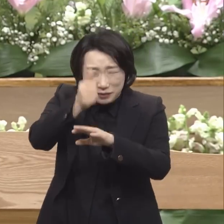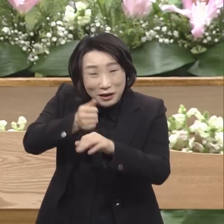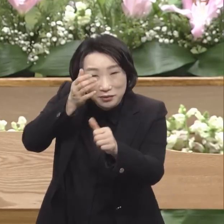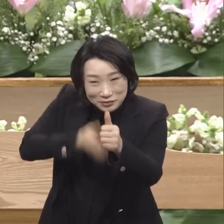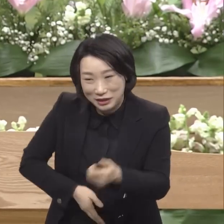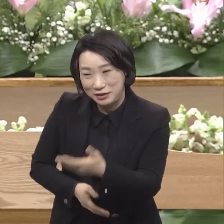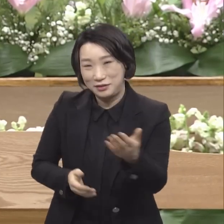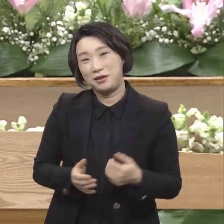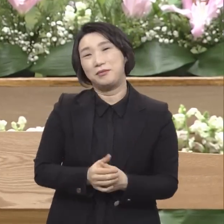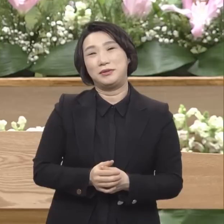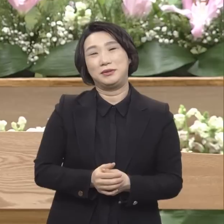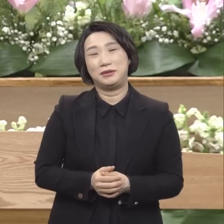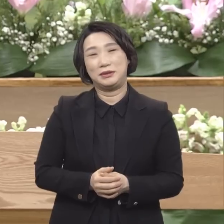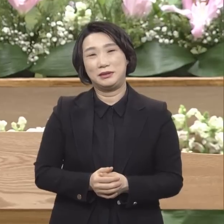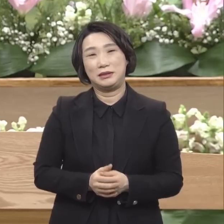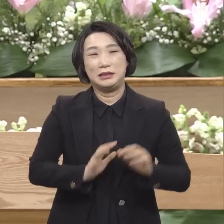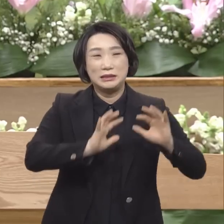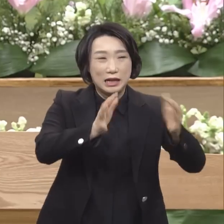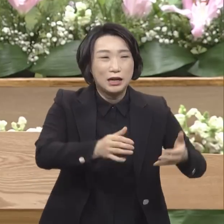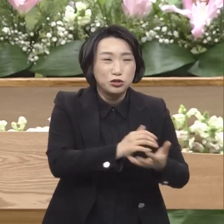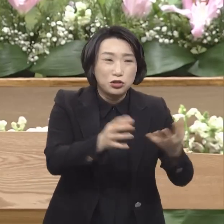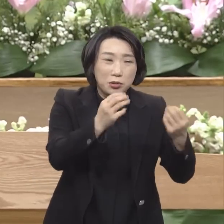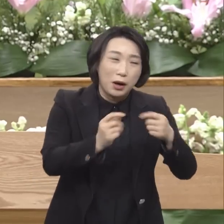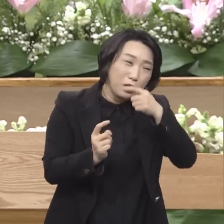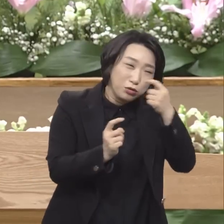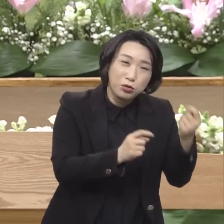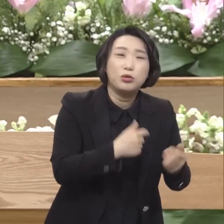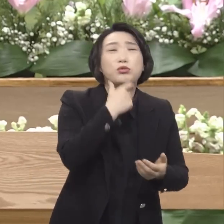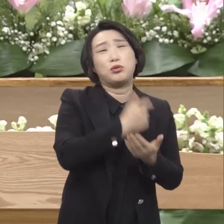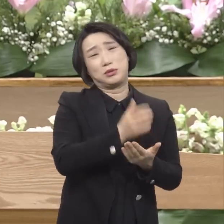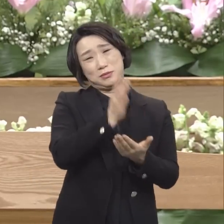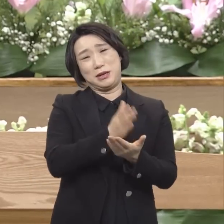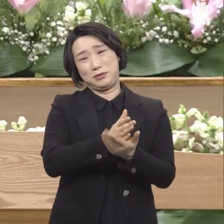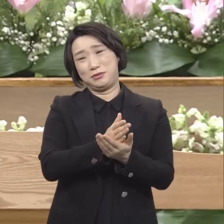비옵나니 여러분, 세상에 수많은 유혹에 속지 마.